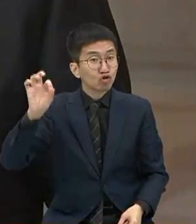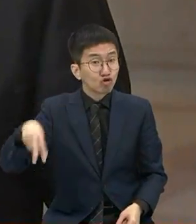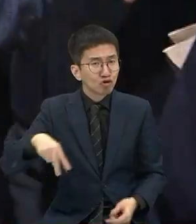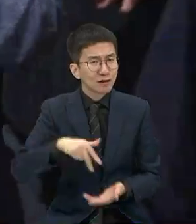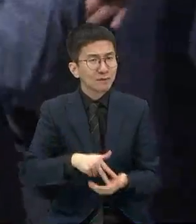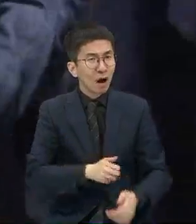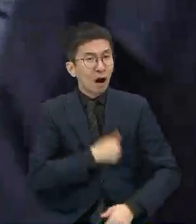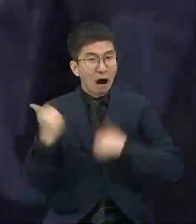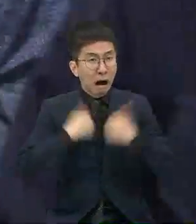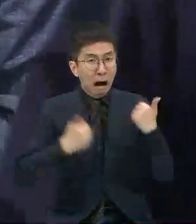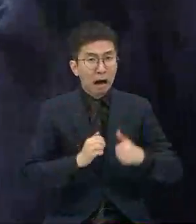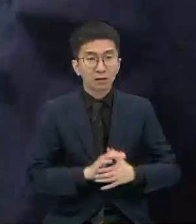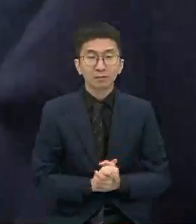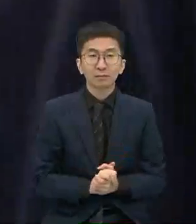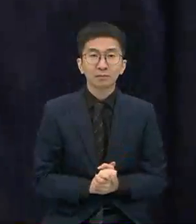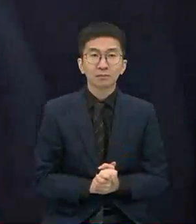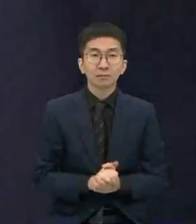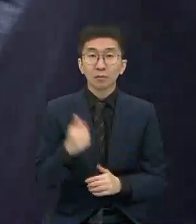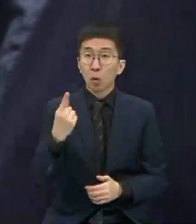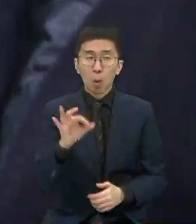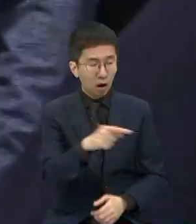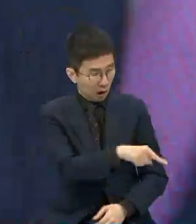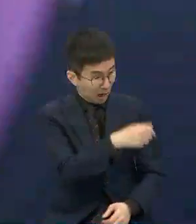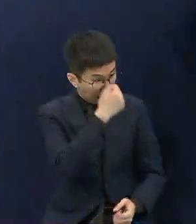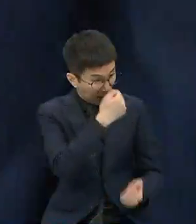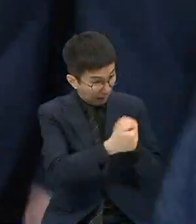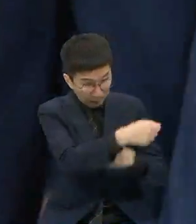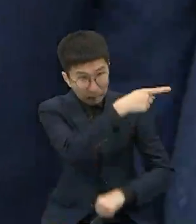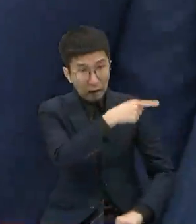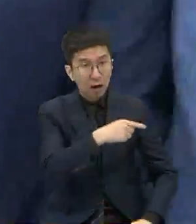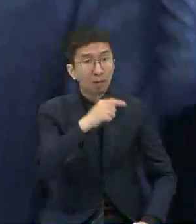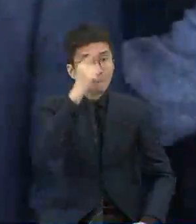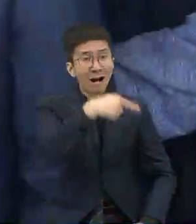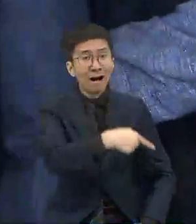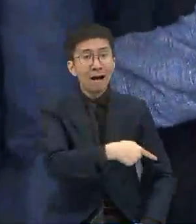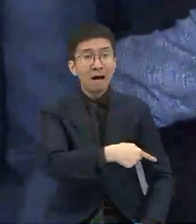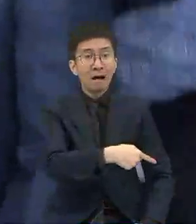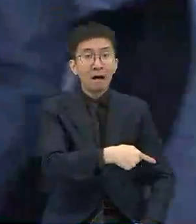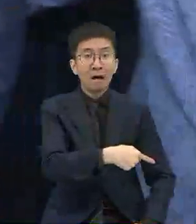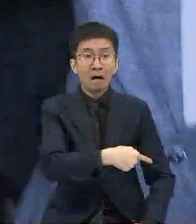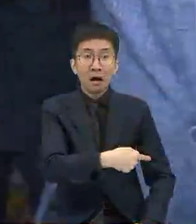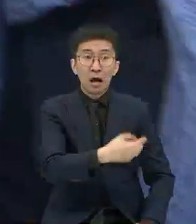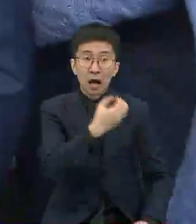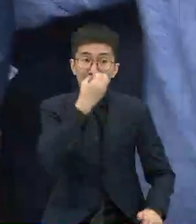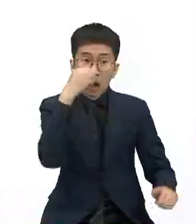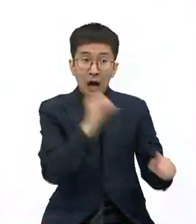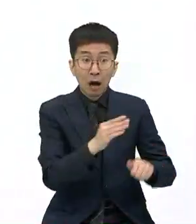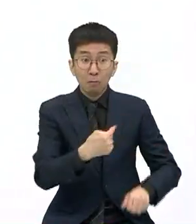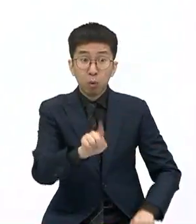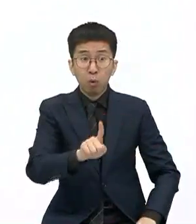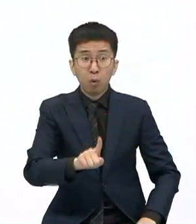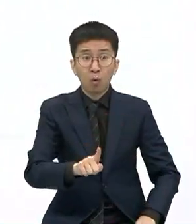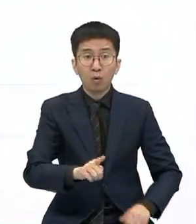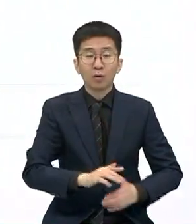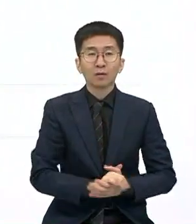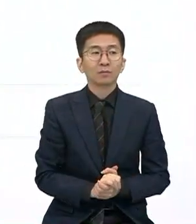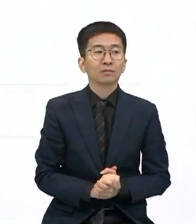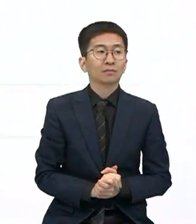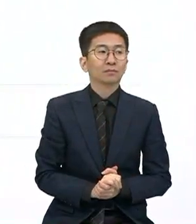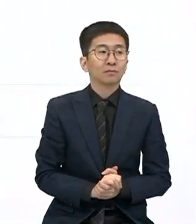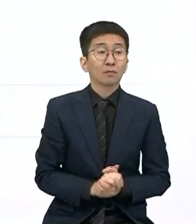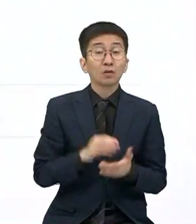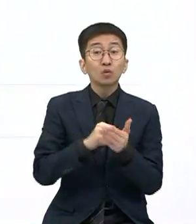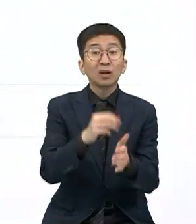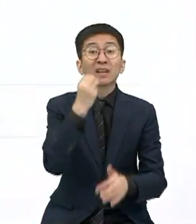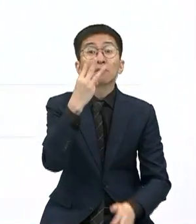했습니다. 홍 후보는 뻔뻔하고 건방지다, 오만방자하다고 직격탄을 날렸고, 어떻게 터무니